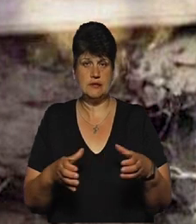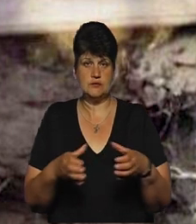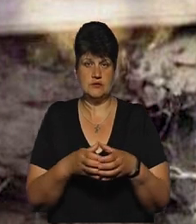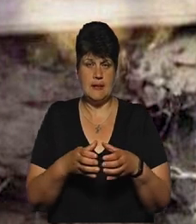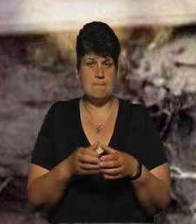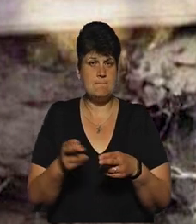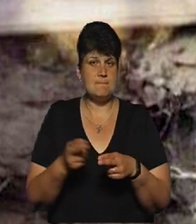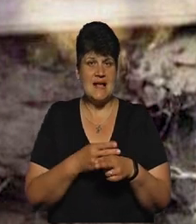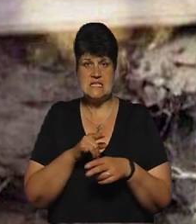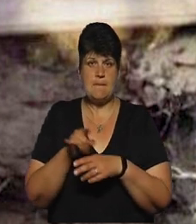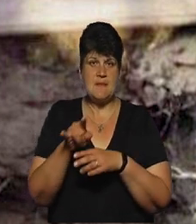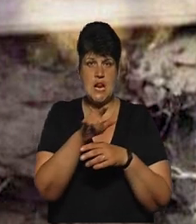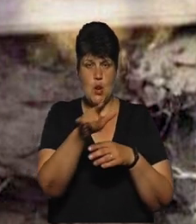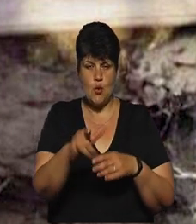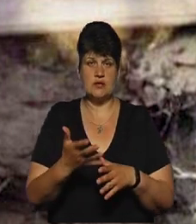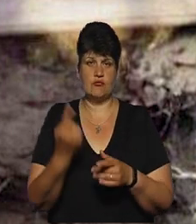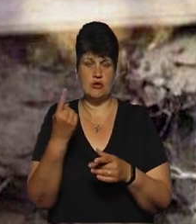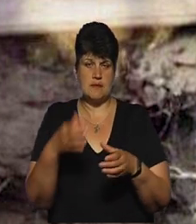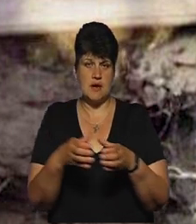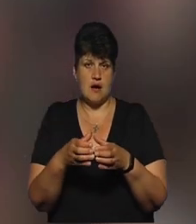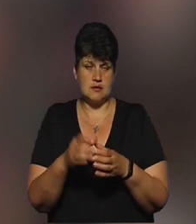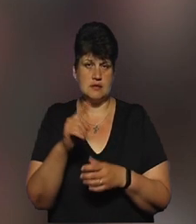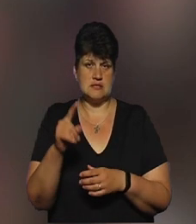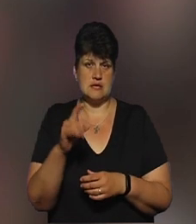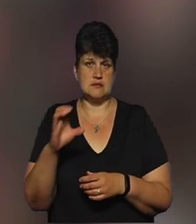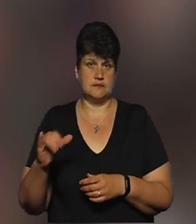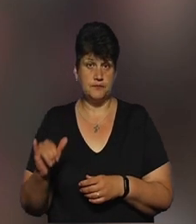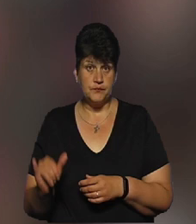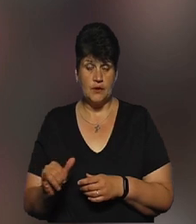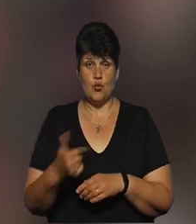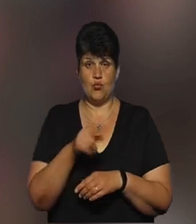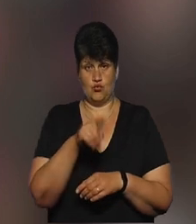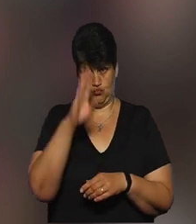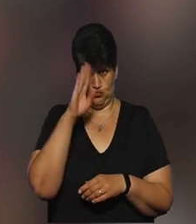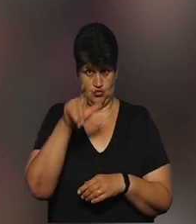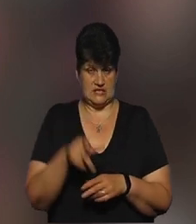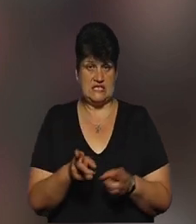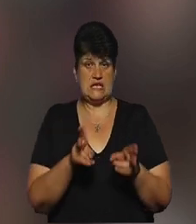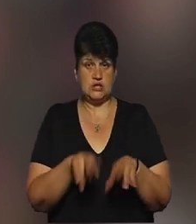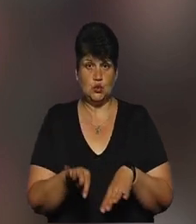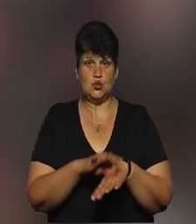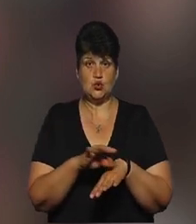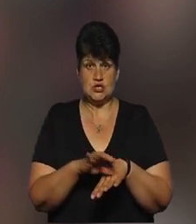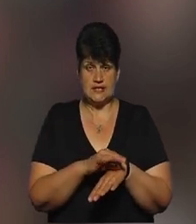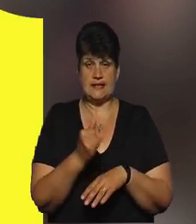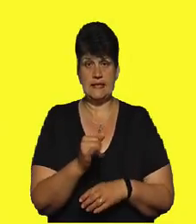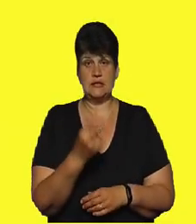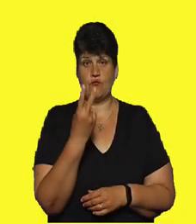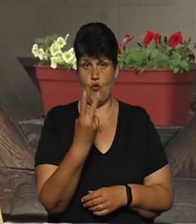авіаційних комплексів однієї з бойових бригад Збройних сил України. У чоловіка залишилися дружина та двоє